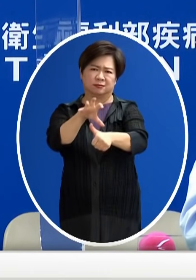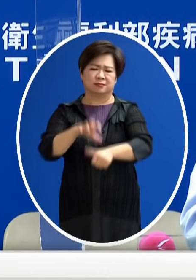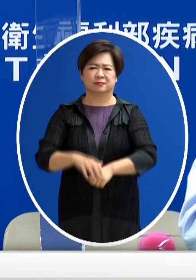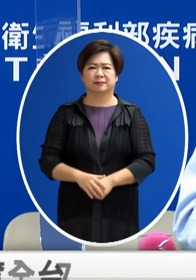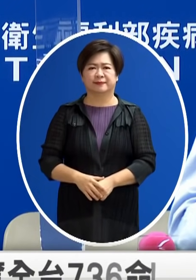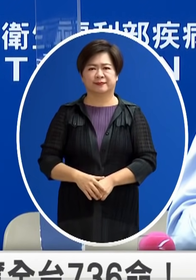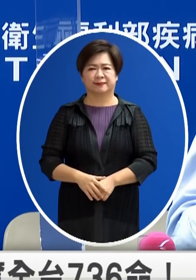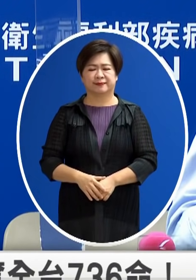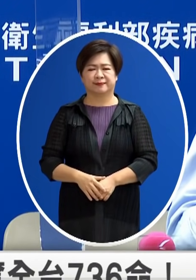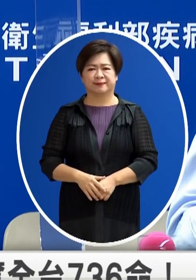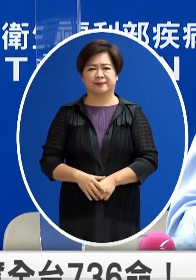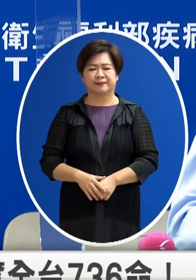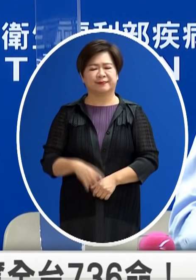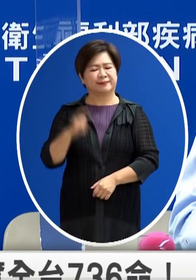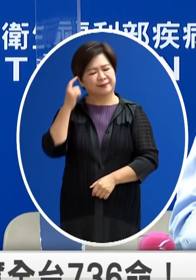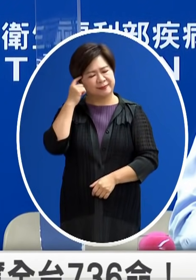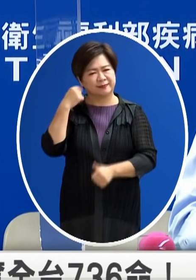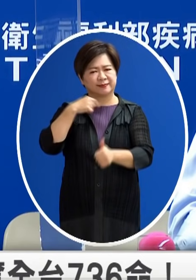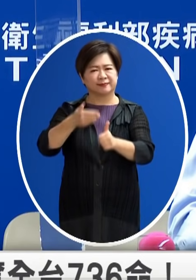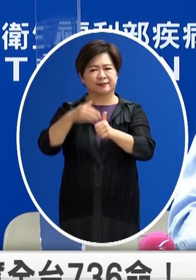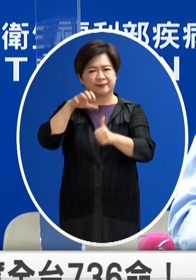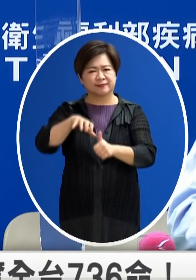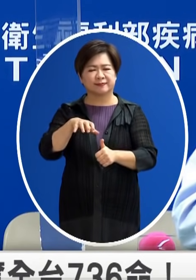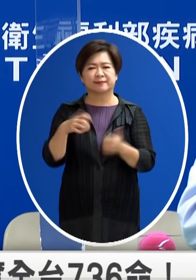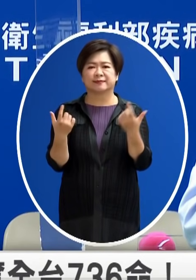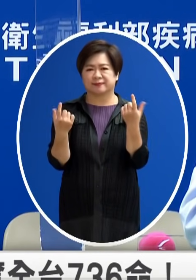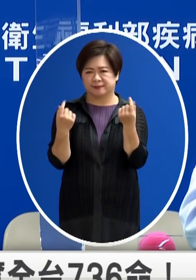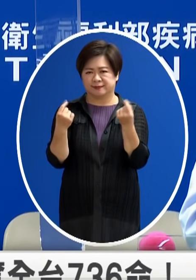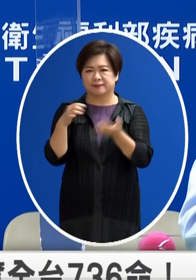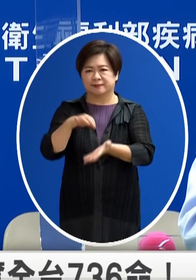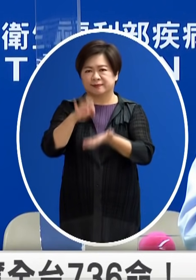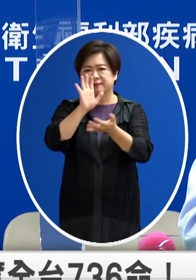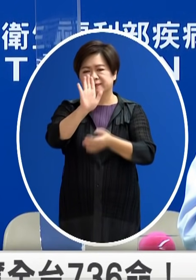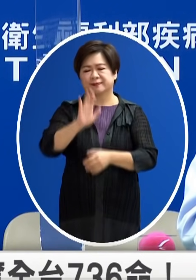以还是沿用教育部在，哈在。